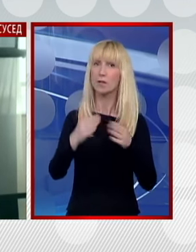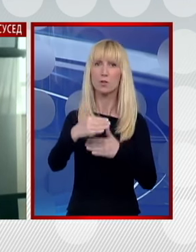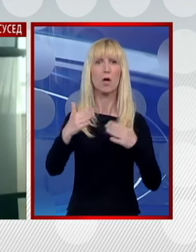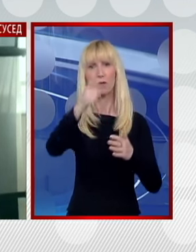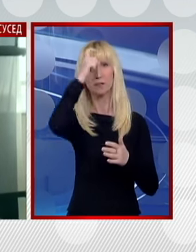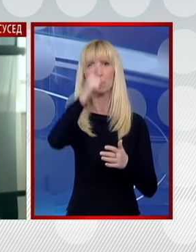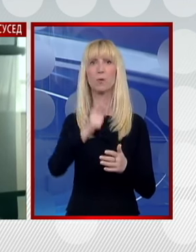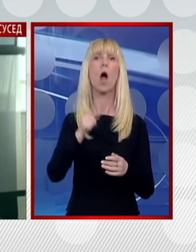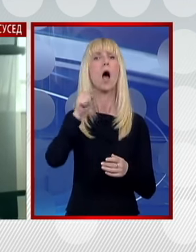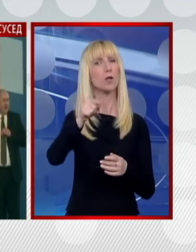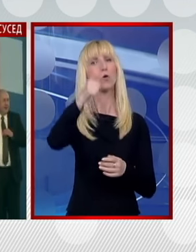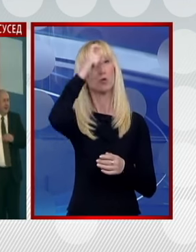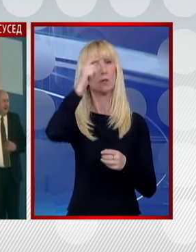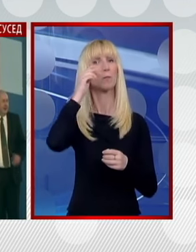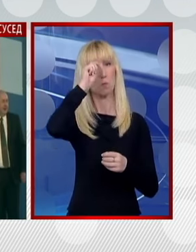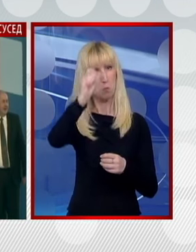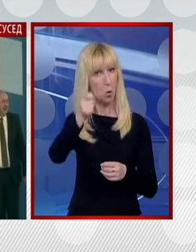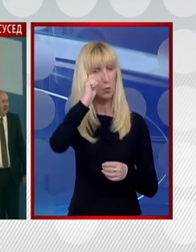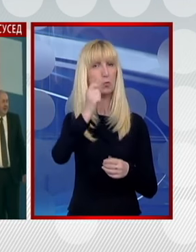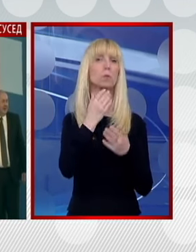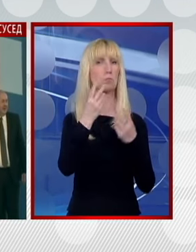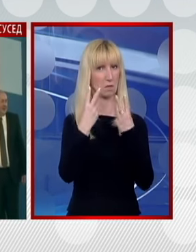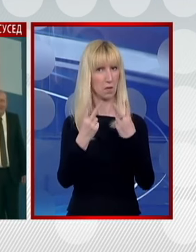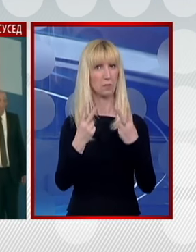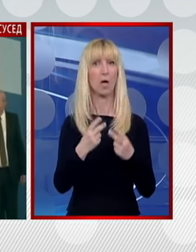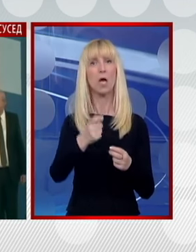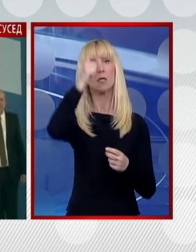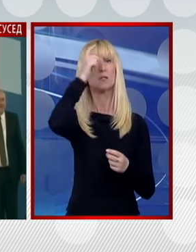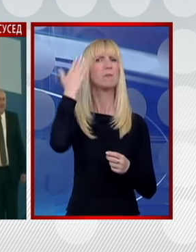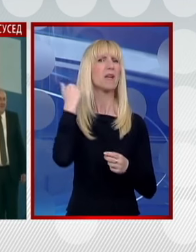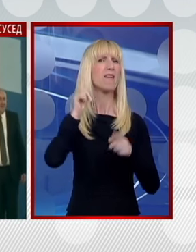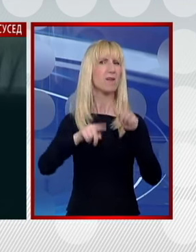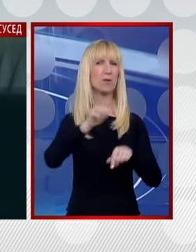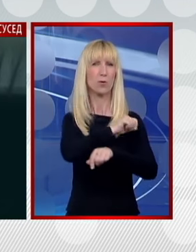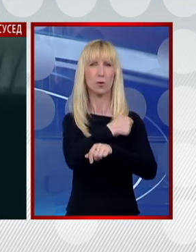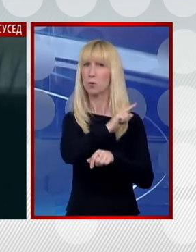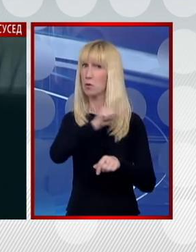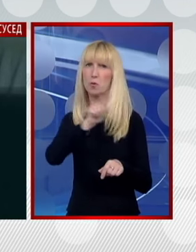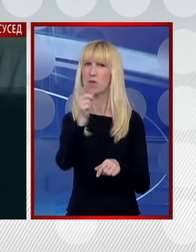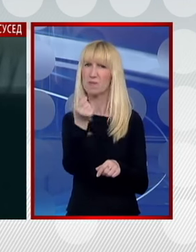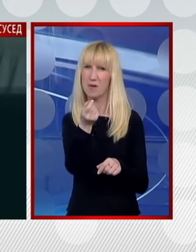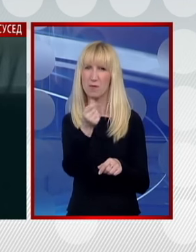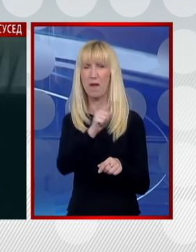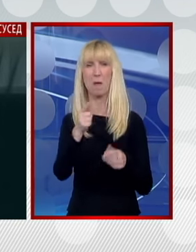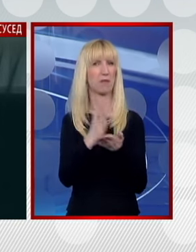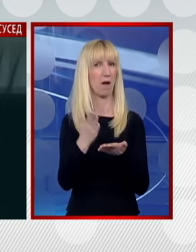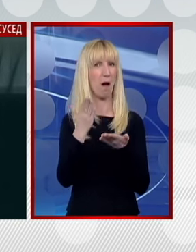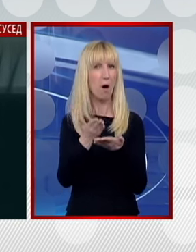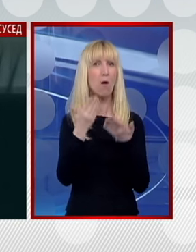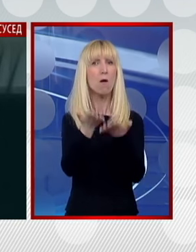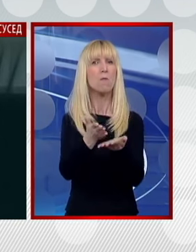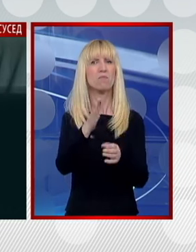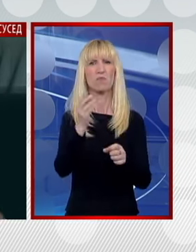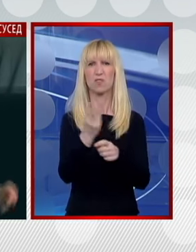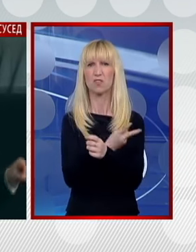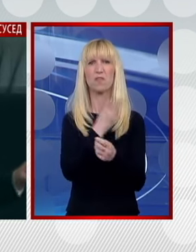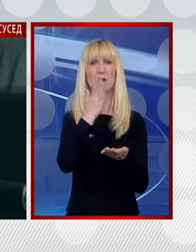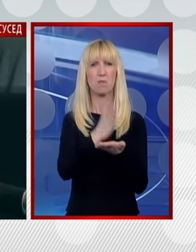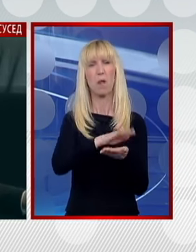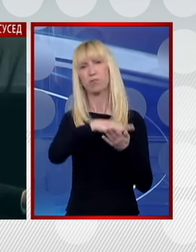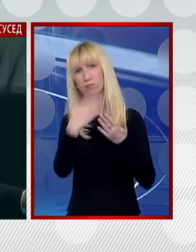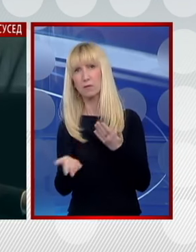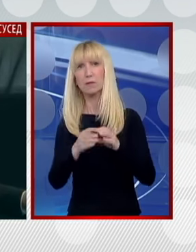Srbiju i da to Srbija poštuje i ceni. Srbiji pre nekoliko godina niko ni paru ne bi dao, jer je država bila oborena na zemlju, ali